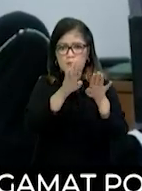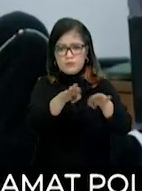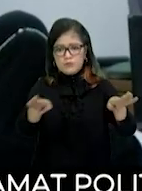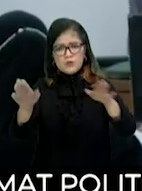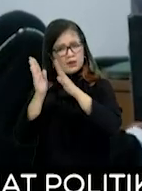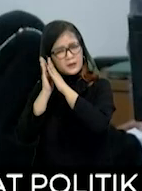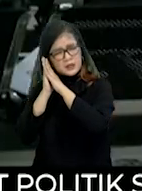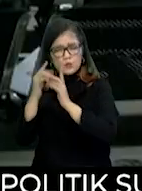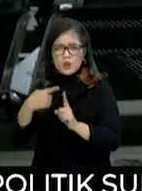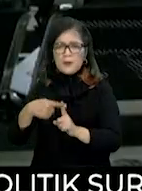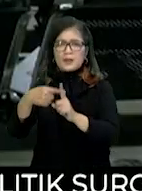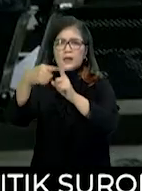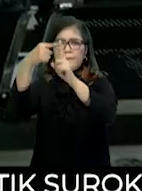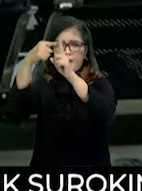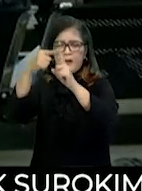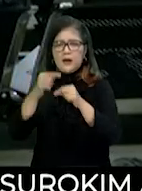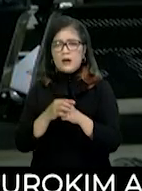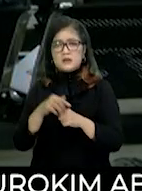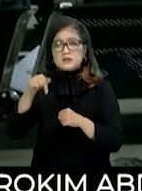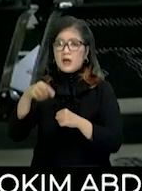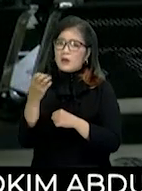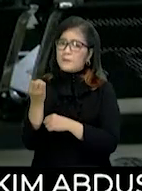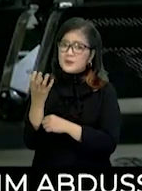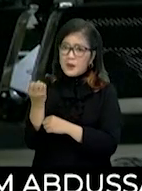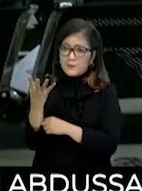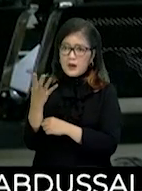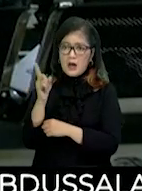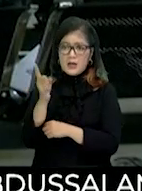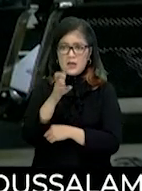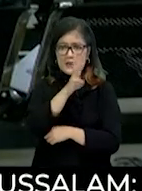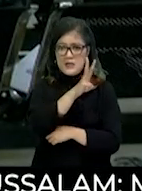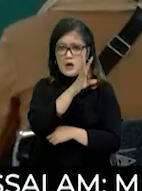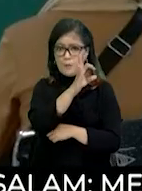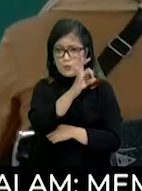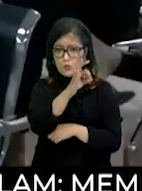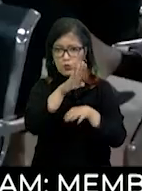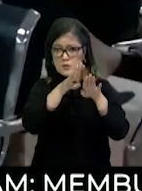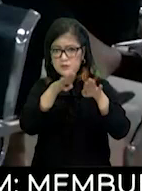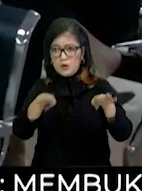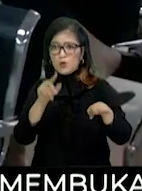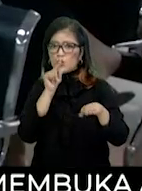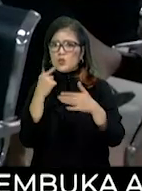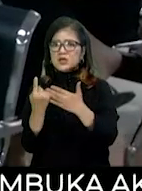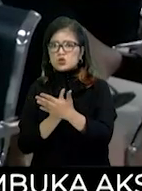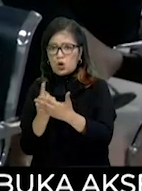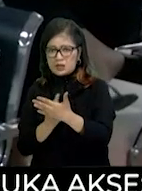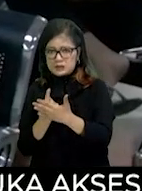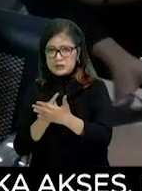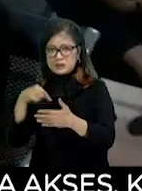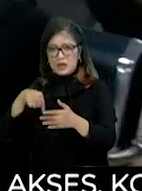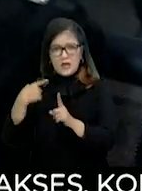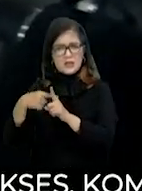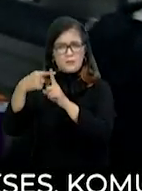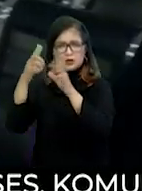saat ini ada berapa banyak? Untuk existing sekarang itu 30 bed isolasi dengan tekanan negatif, total sekitar 50 bed.